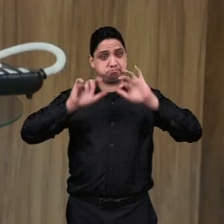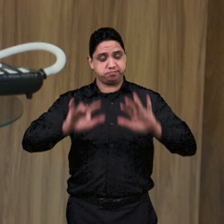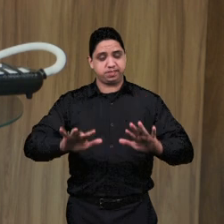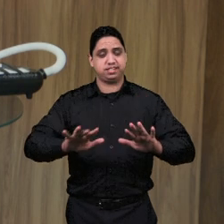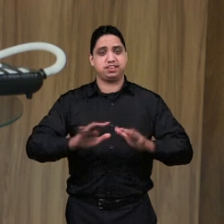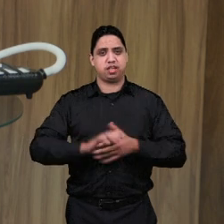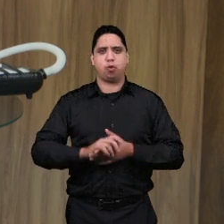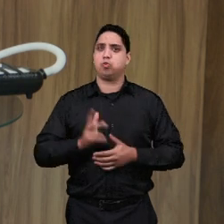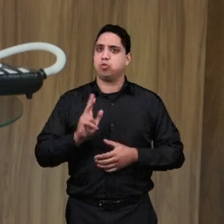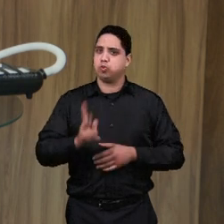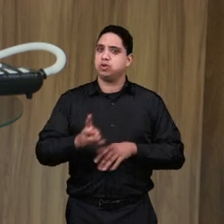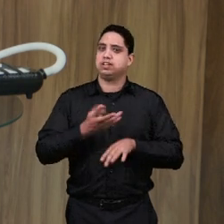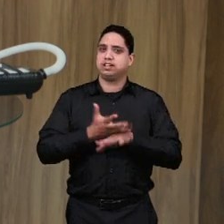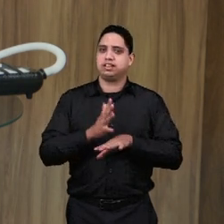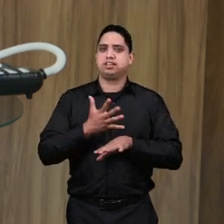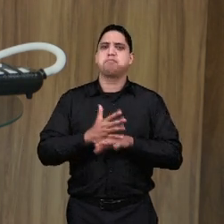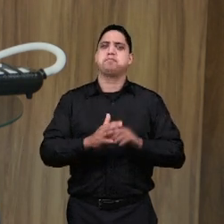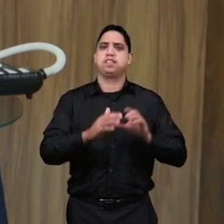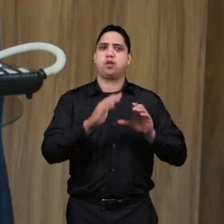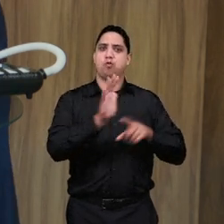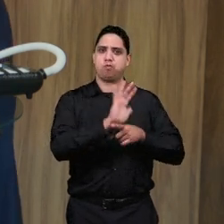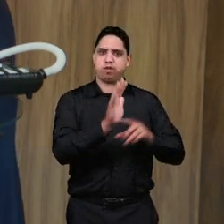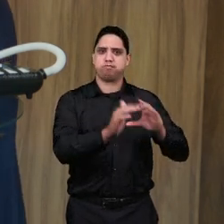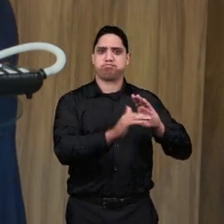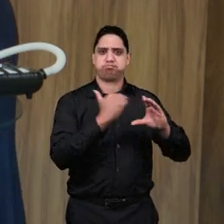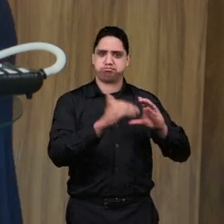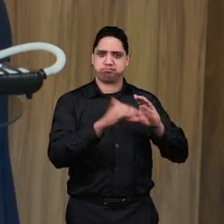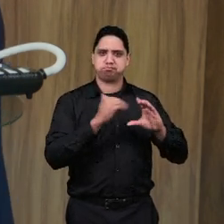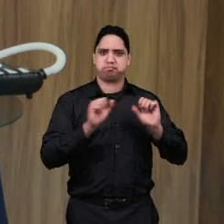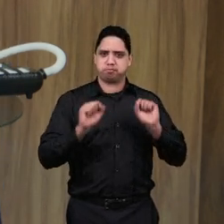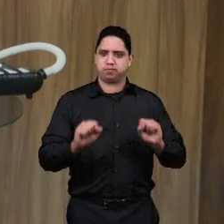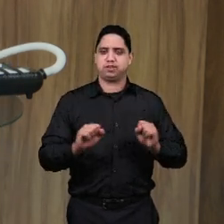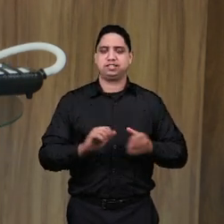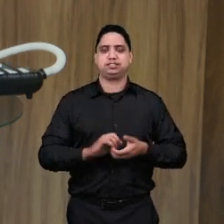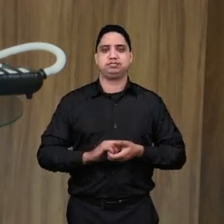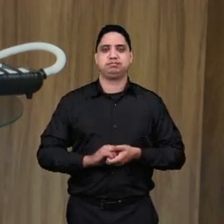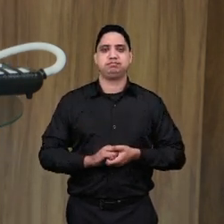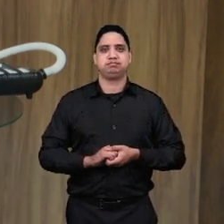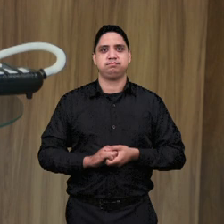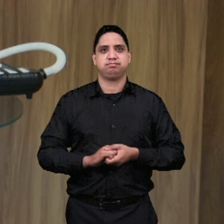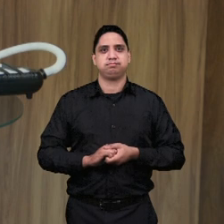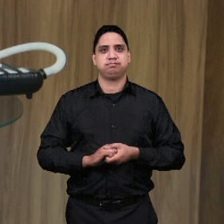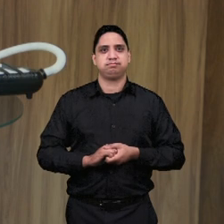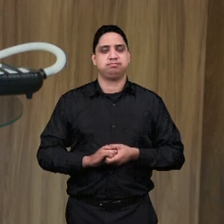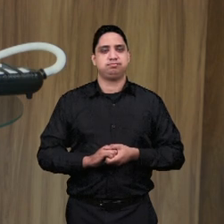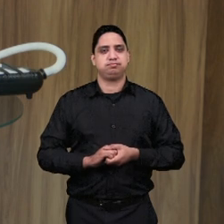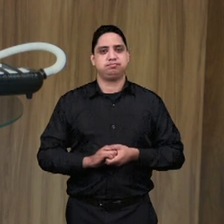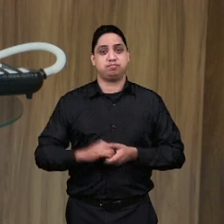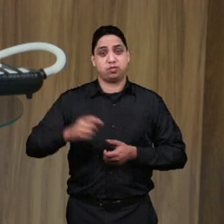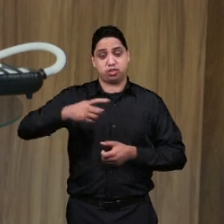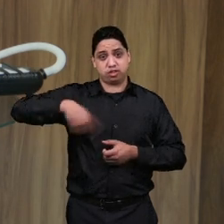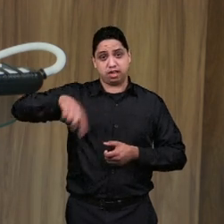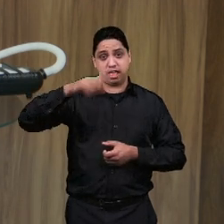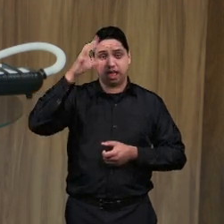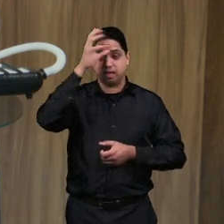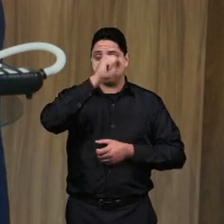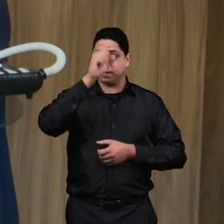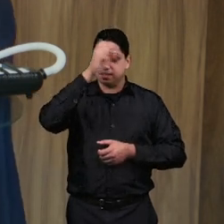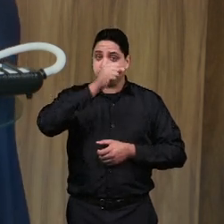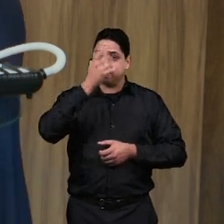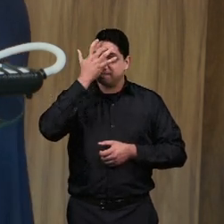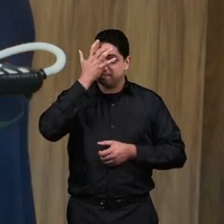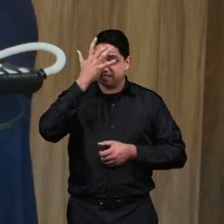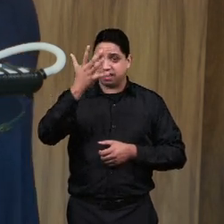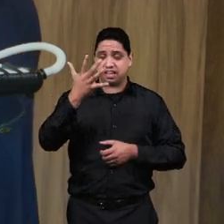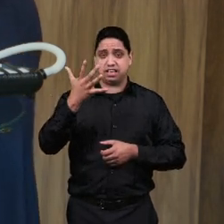Continuez à vous entraîner et envoyez vos vidéos. Nous sommes en train d'apprendre de manière simplifiée l'introduction